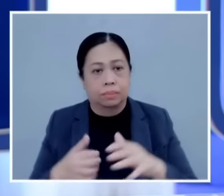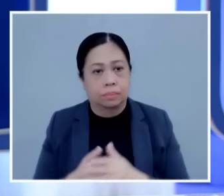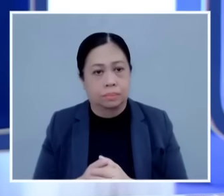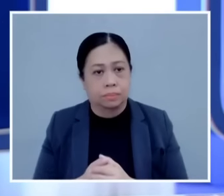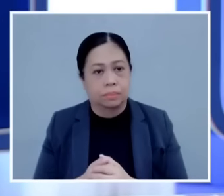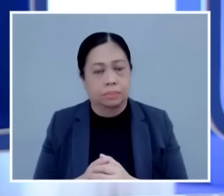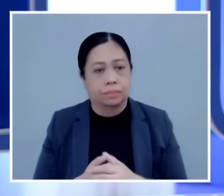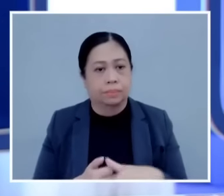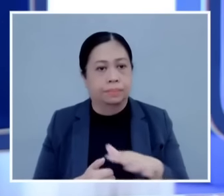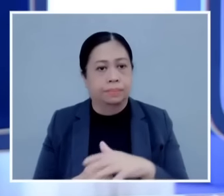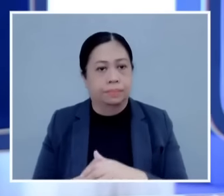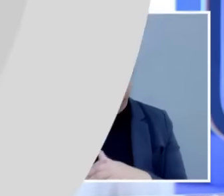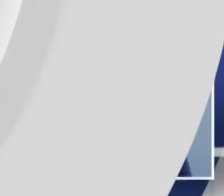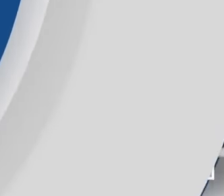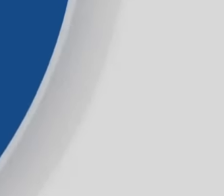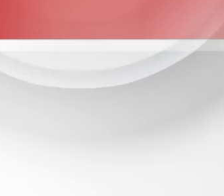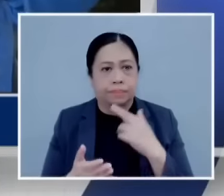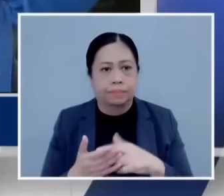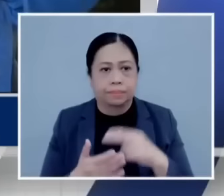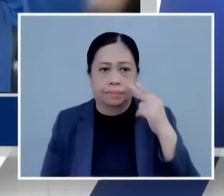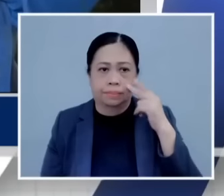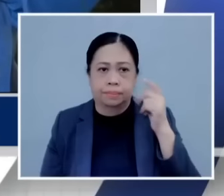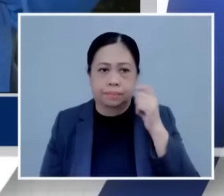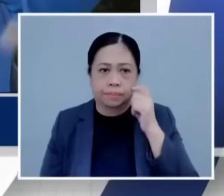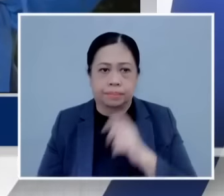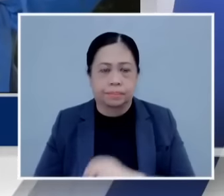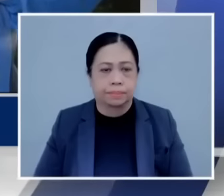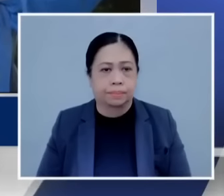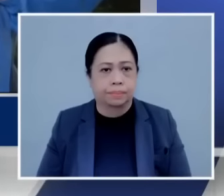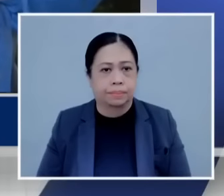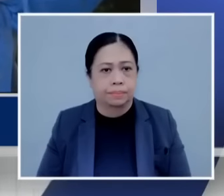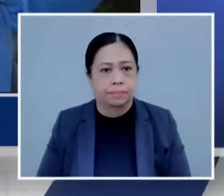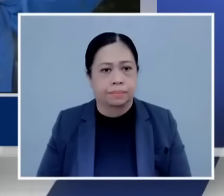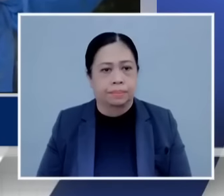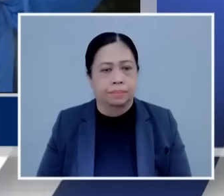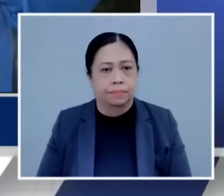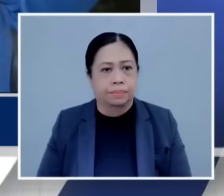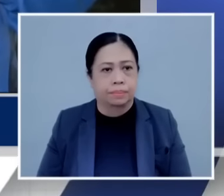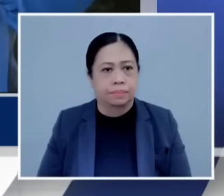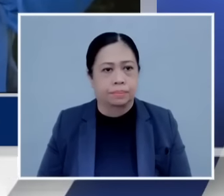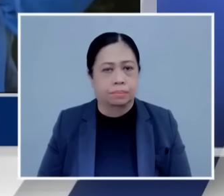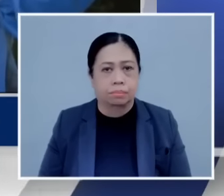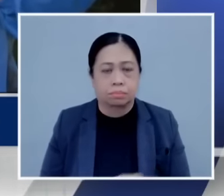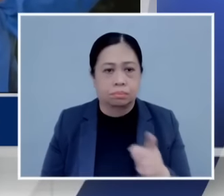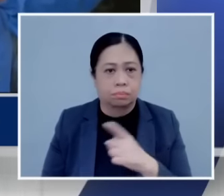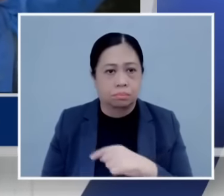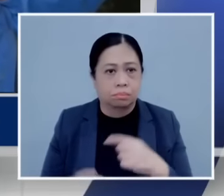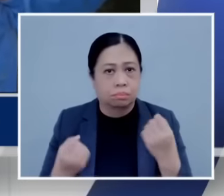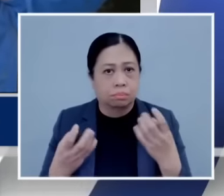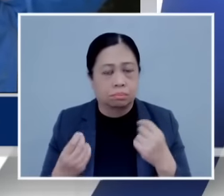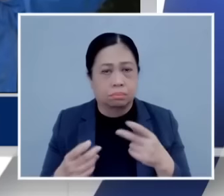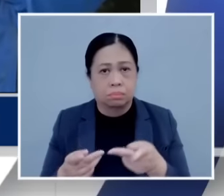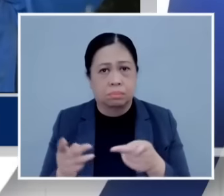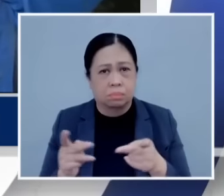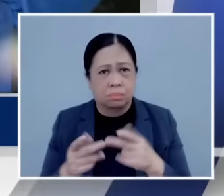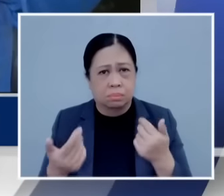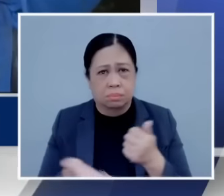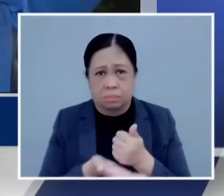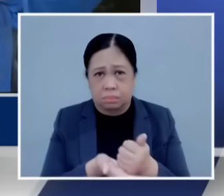Davao del Norte, nagpapatrol, Hernel Tokmo. Hernel, nahatiran na ba ng tulong ang mga nasa isolated area dyan?